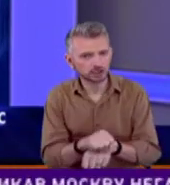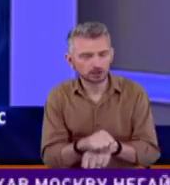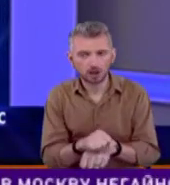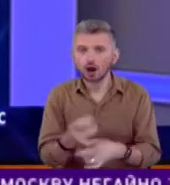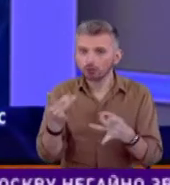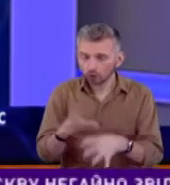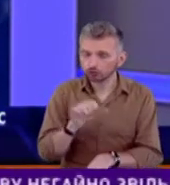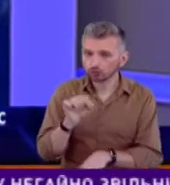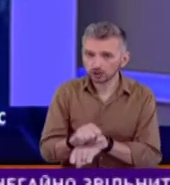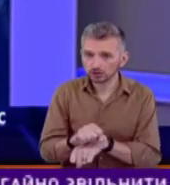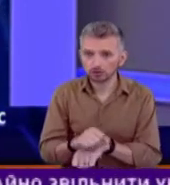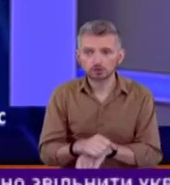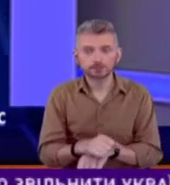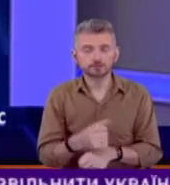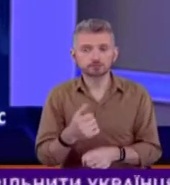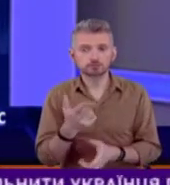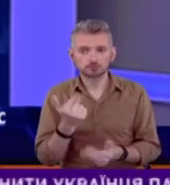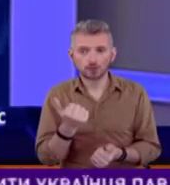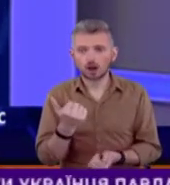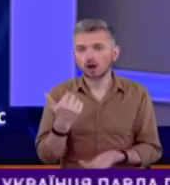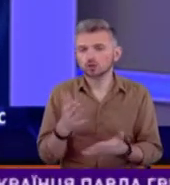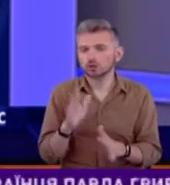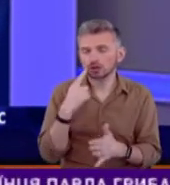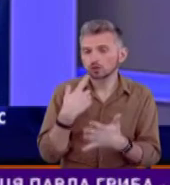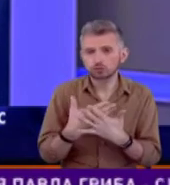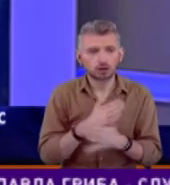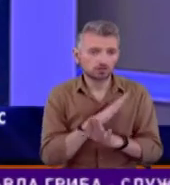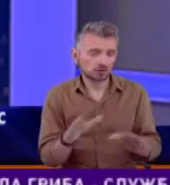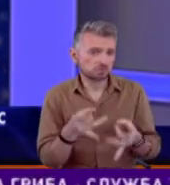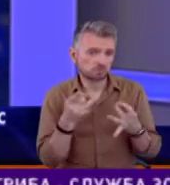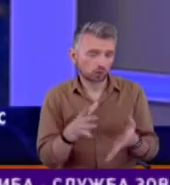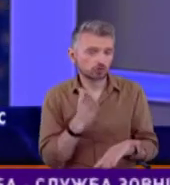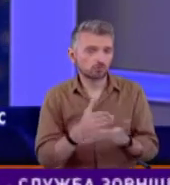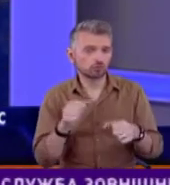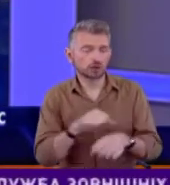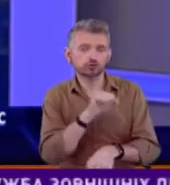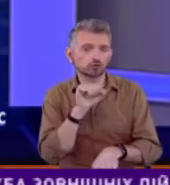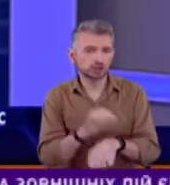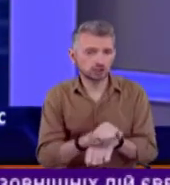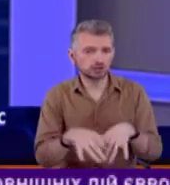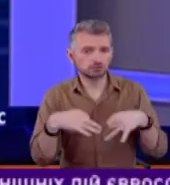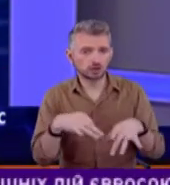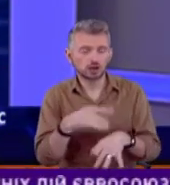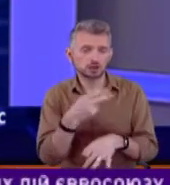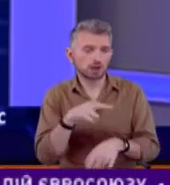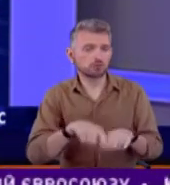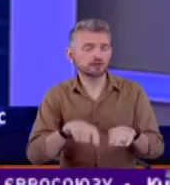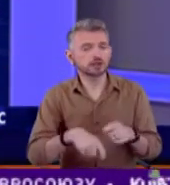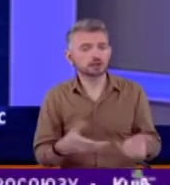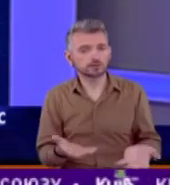ситуація... просто зупинити? Да. Якщо запідозрили, так? Да. Да? Ні-ні-ні, вони просто мають право зупинити транспортний засіб для